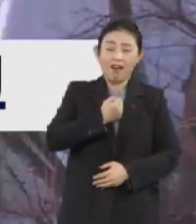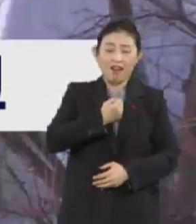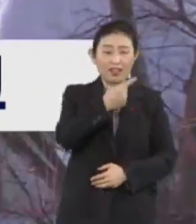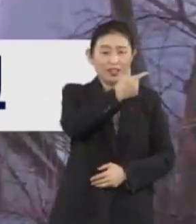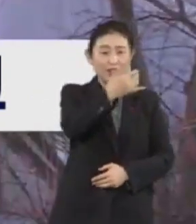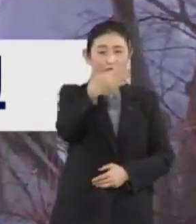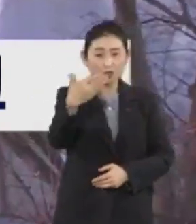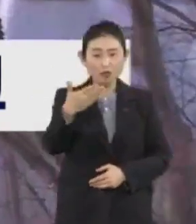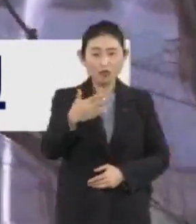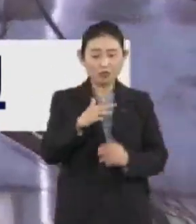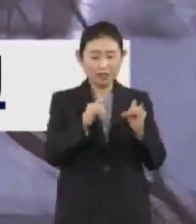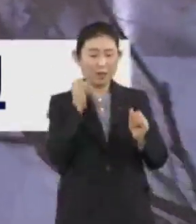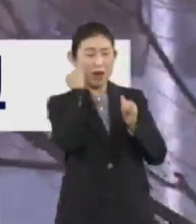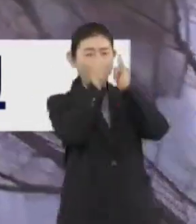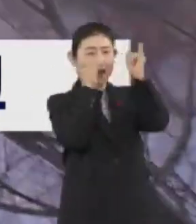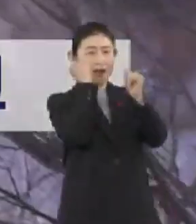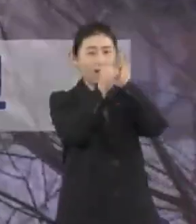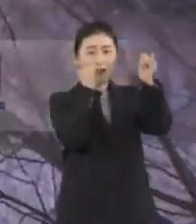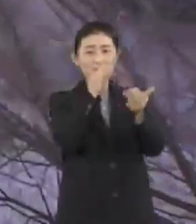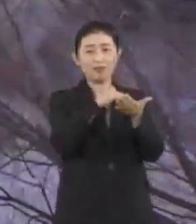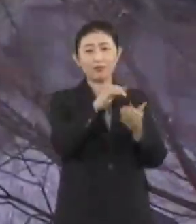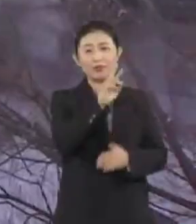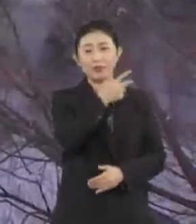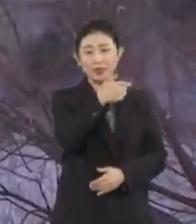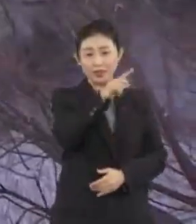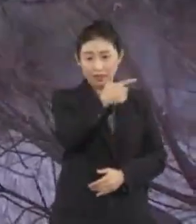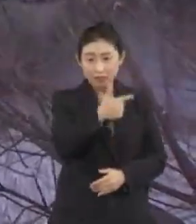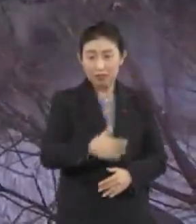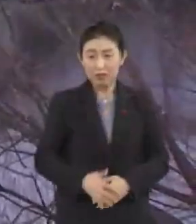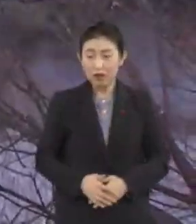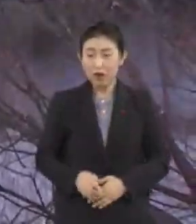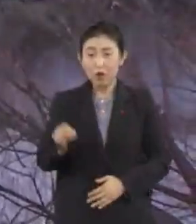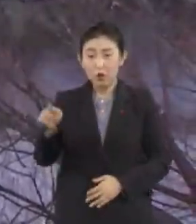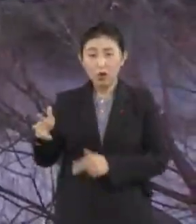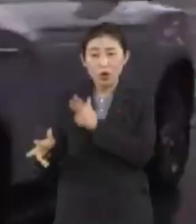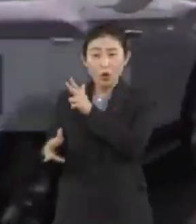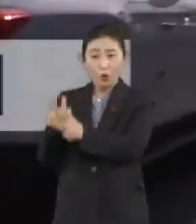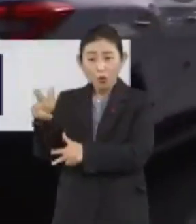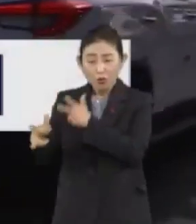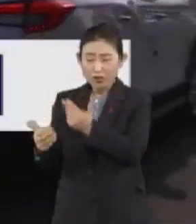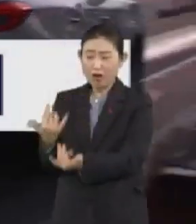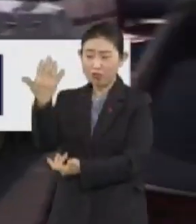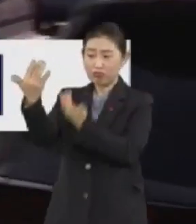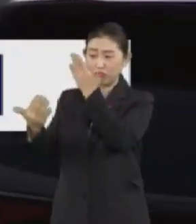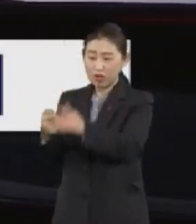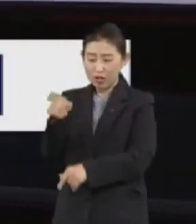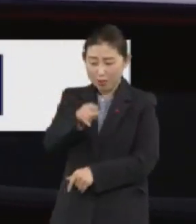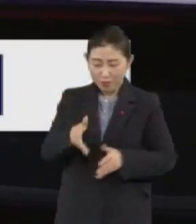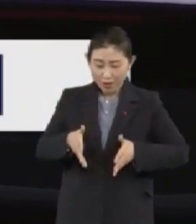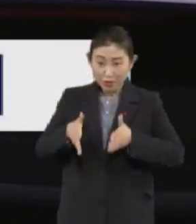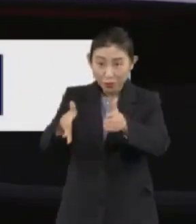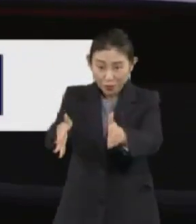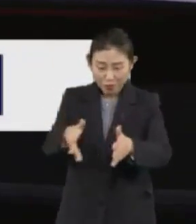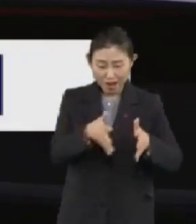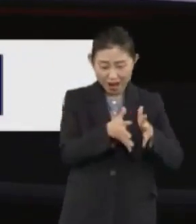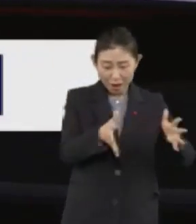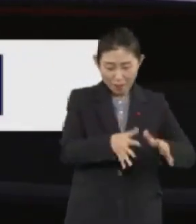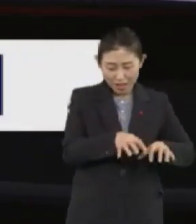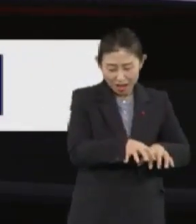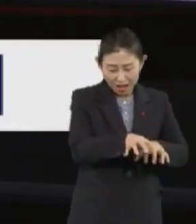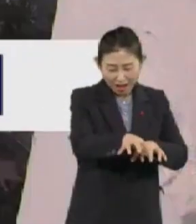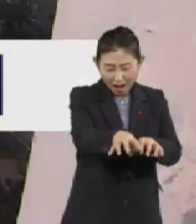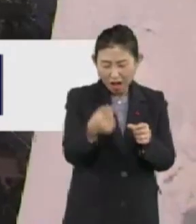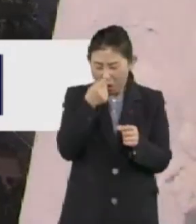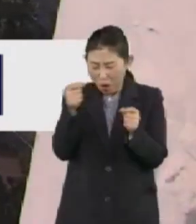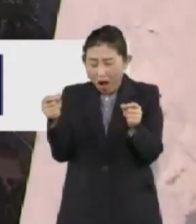신고가 700건 넘게 빗발쳤습니다. 특히 불이 난 공장은 도로 하나를 두고 12,000여 세대의 대규모 아파트 단지와